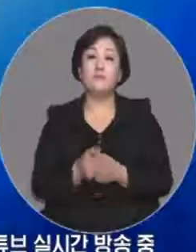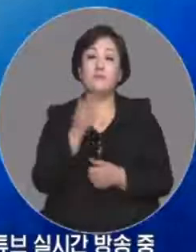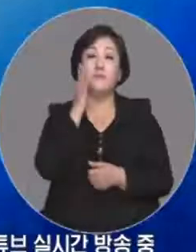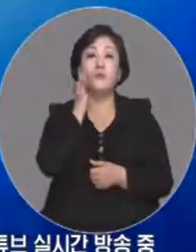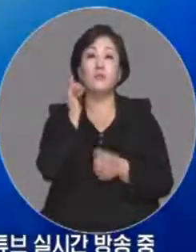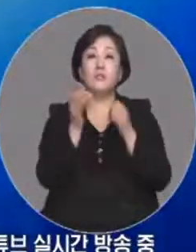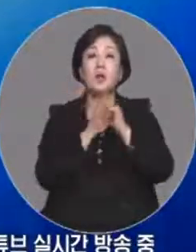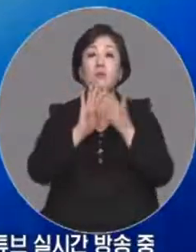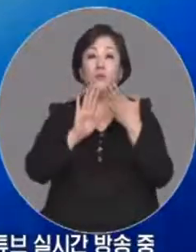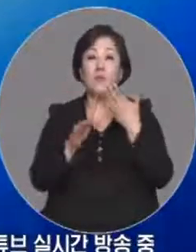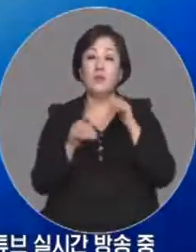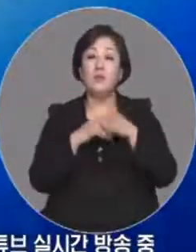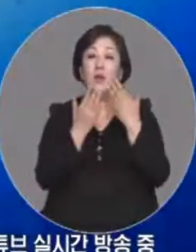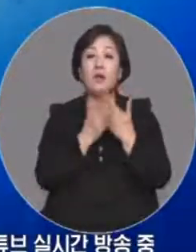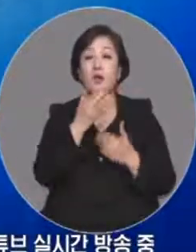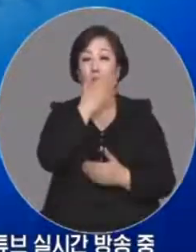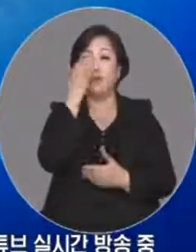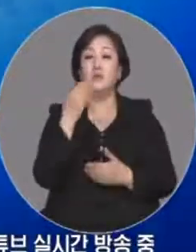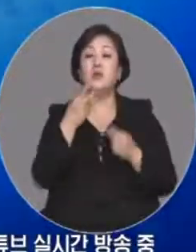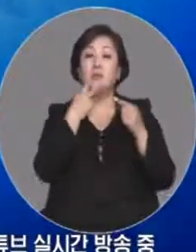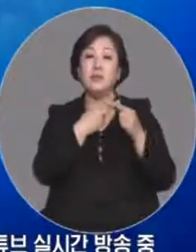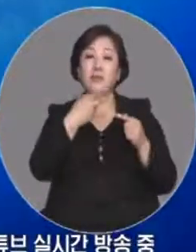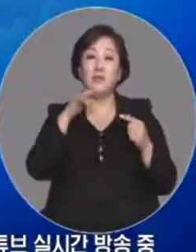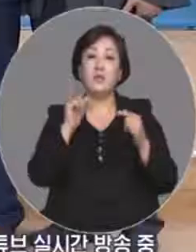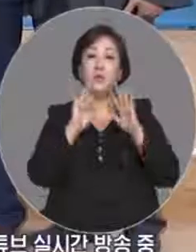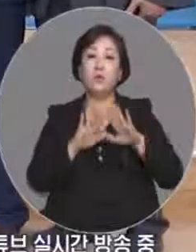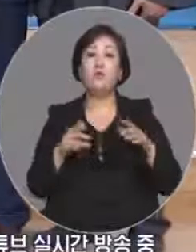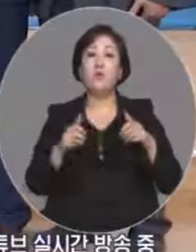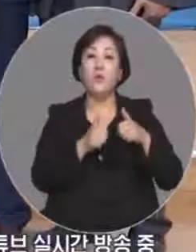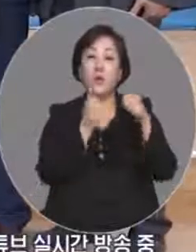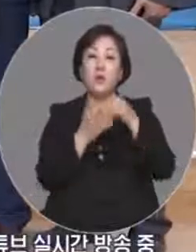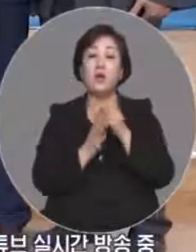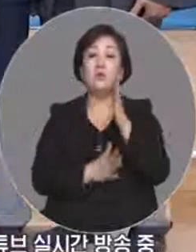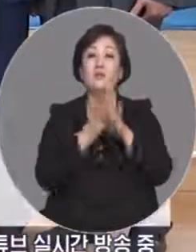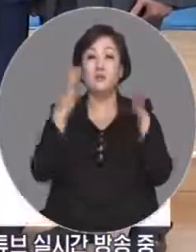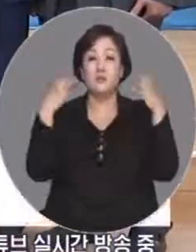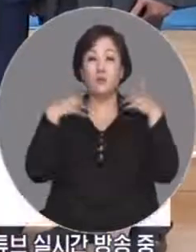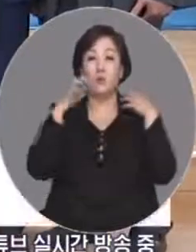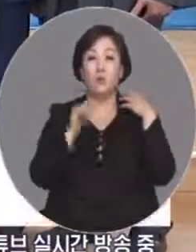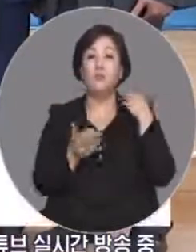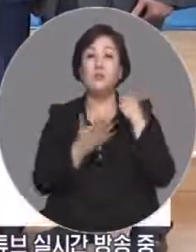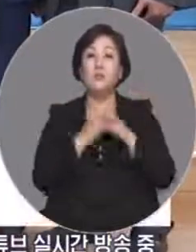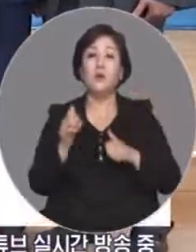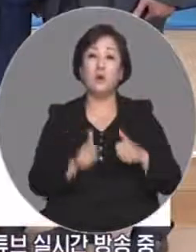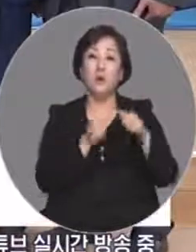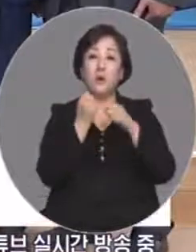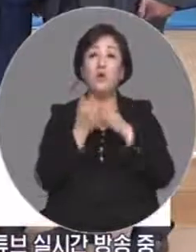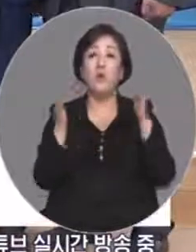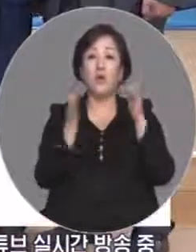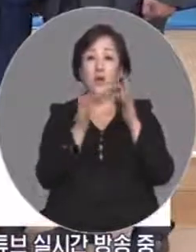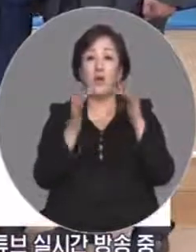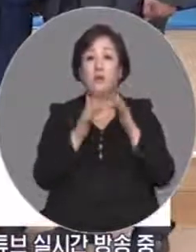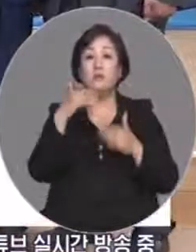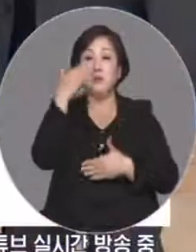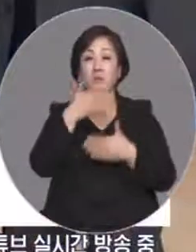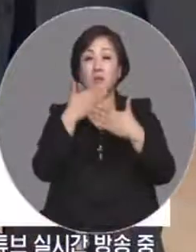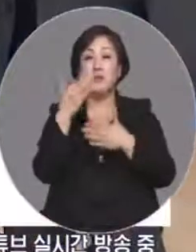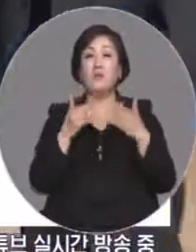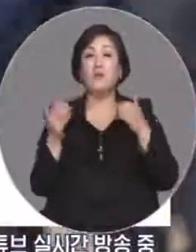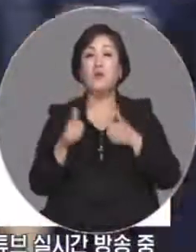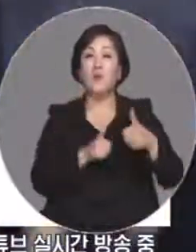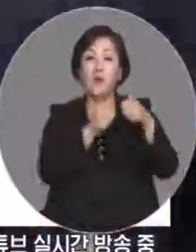울산시 미래비전위원회 2기 전체 회의가 오늘 시청에서 일부 인원만 모이고 온라인 비대면으로